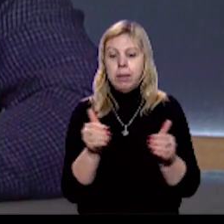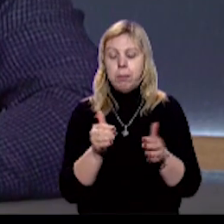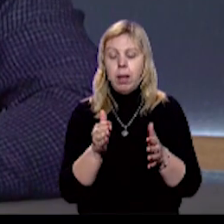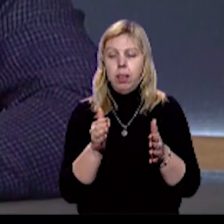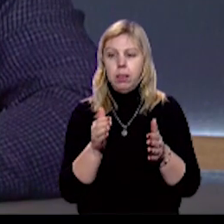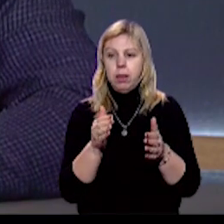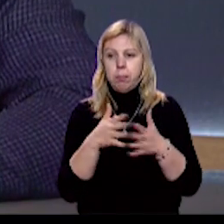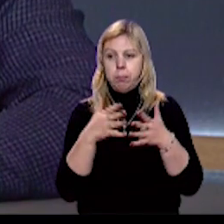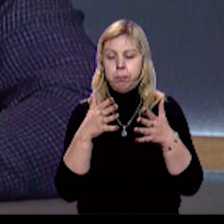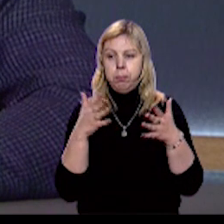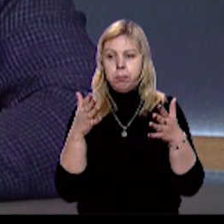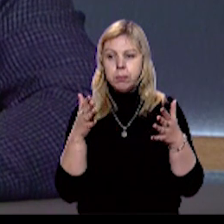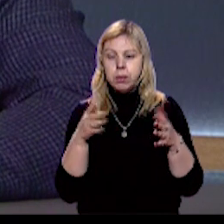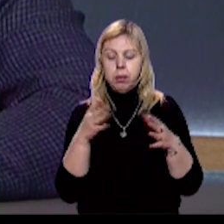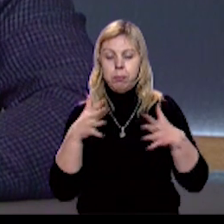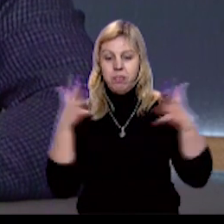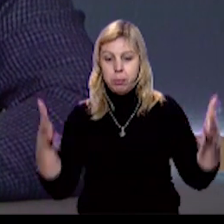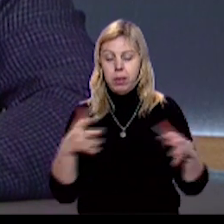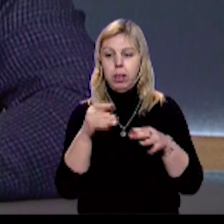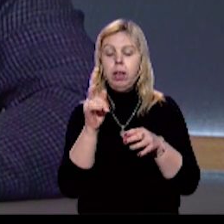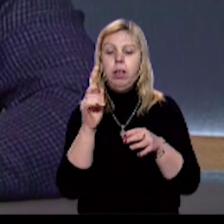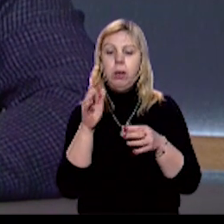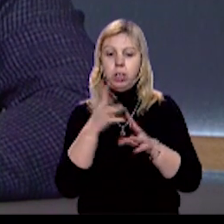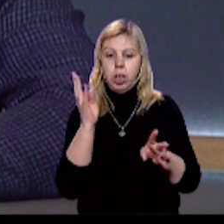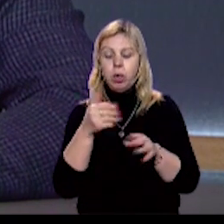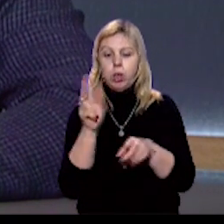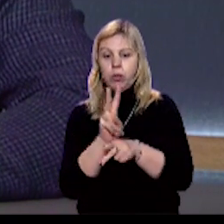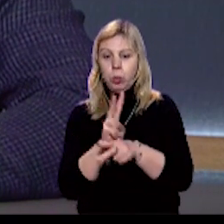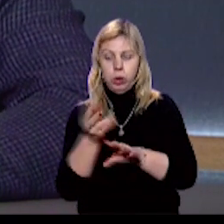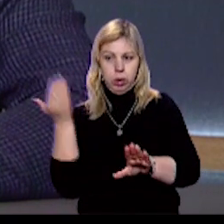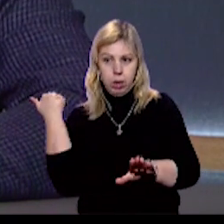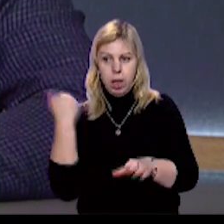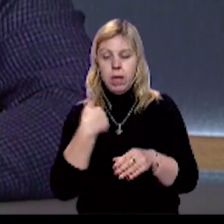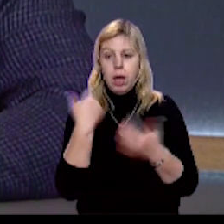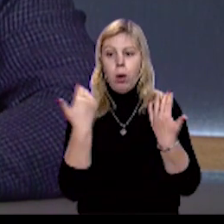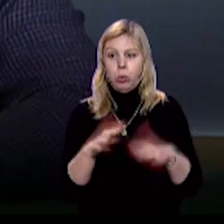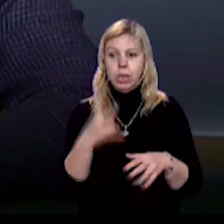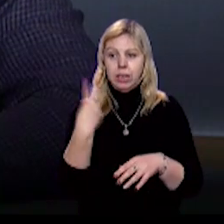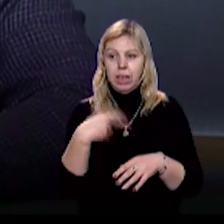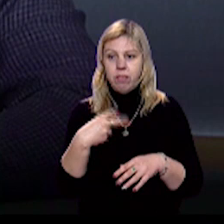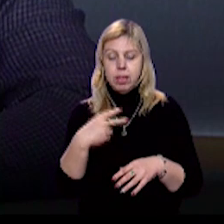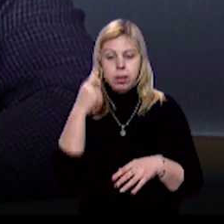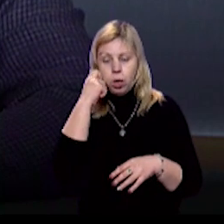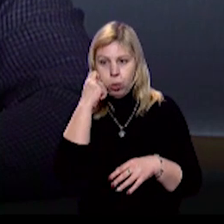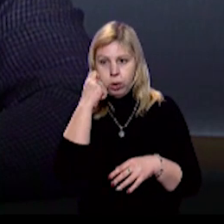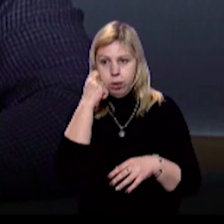черга. Уже другий тиждень зібралася. І я дійсно за 20